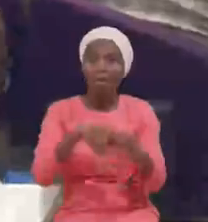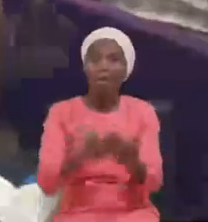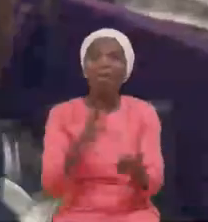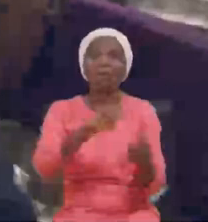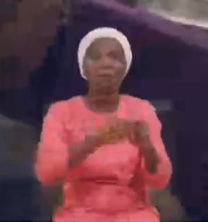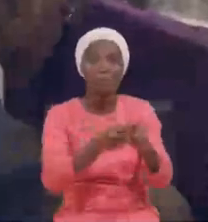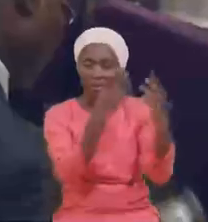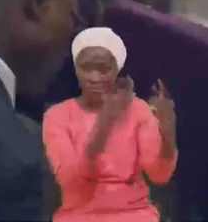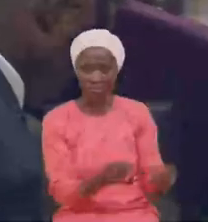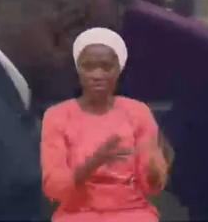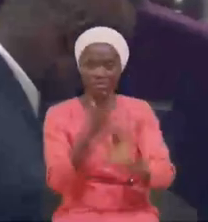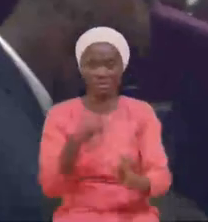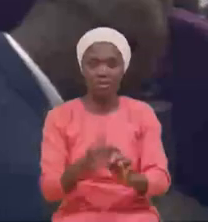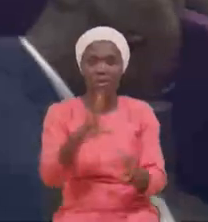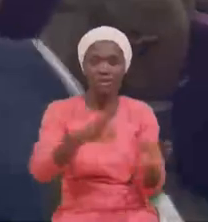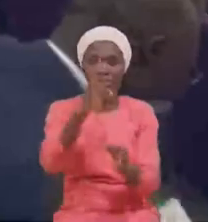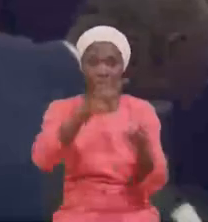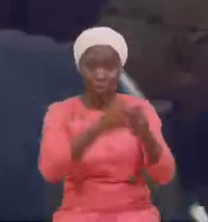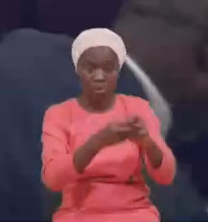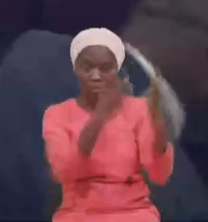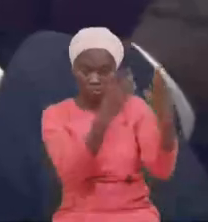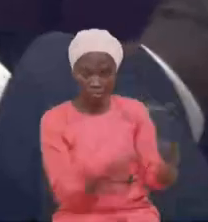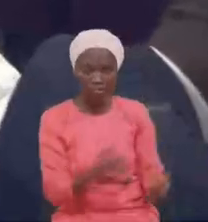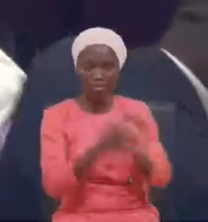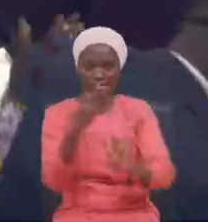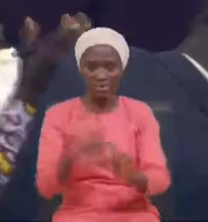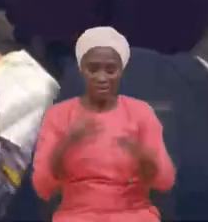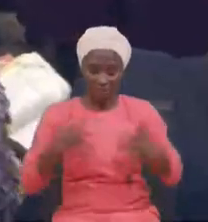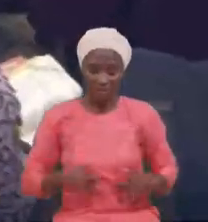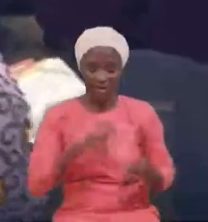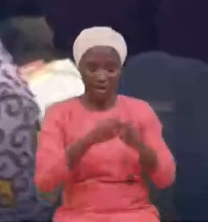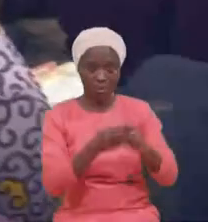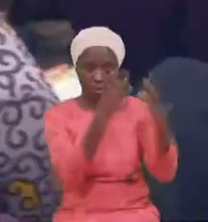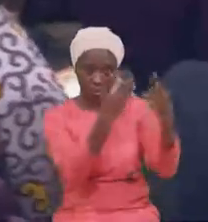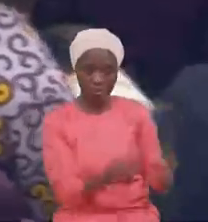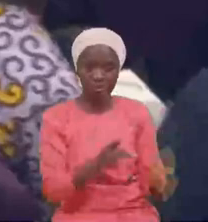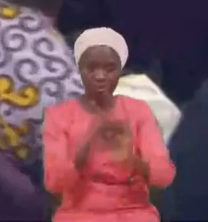résolus. Les problèmes spirituels seront résolus. Les problèmes physiques réglés,